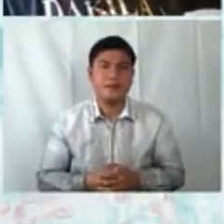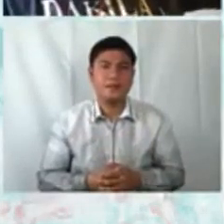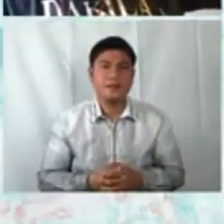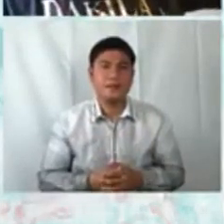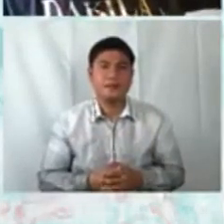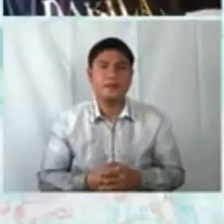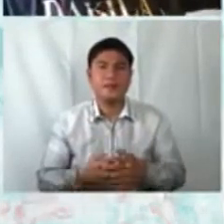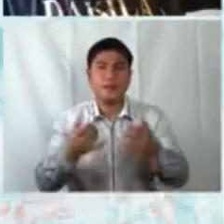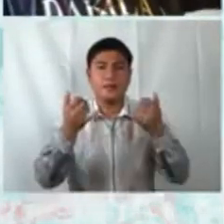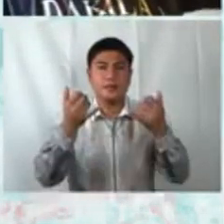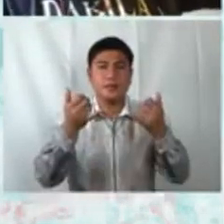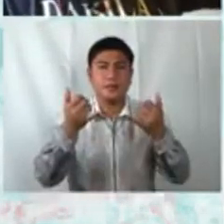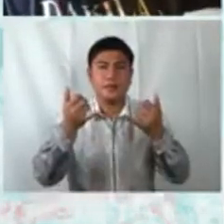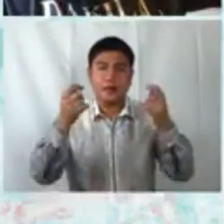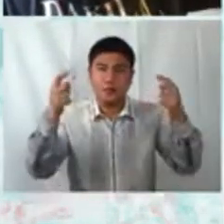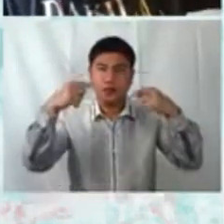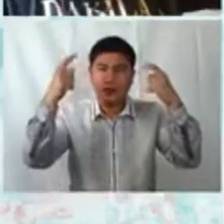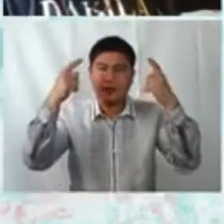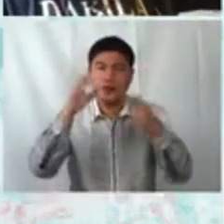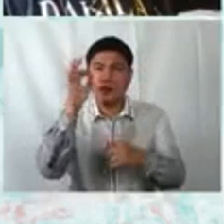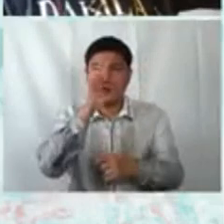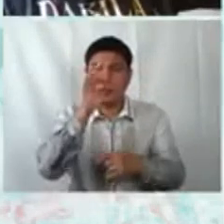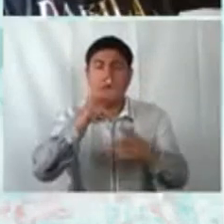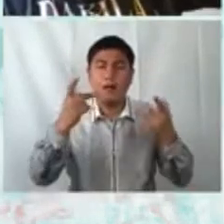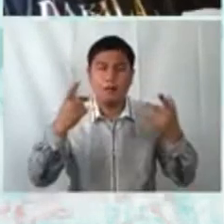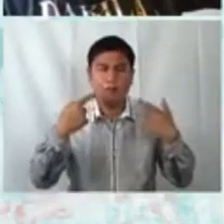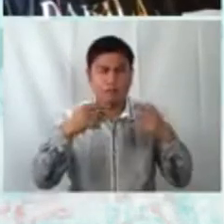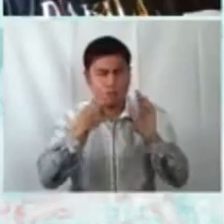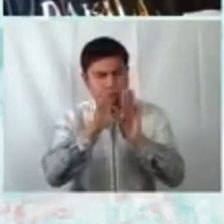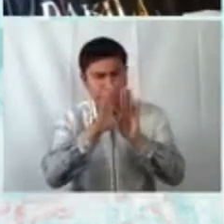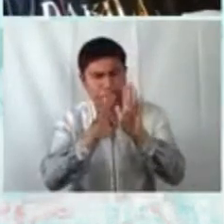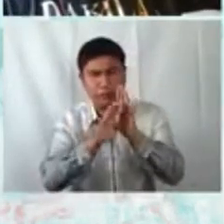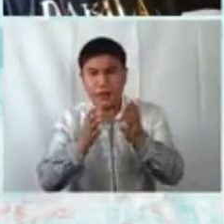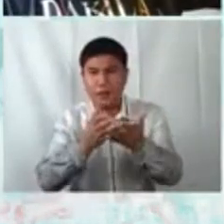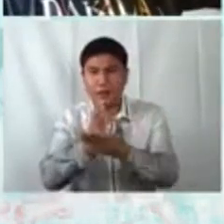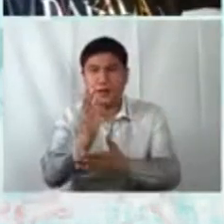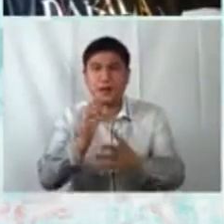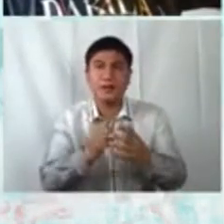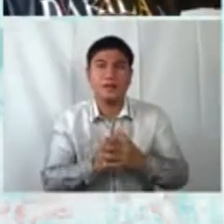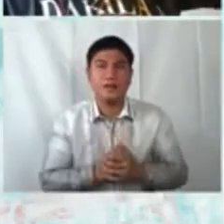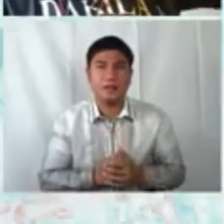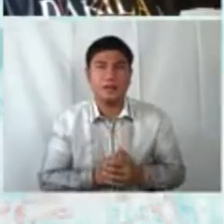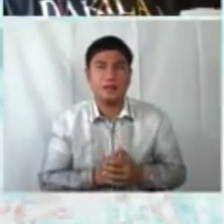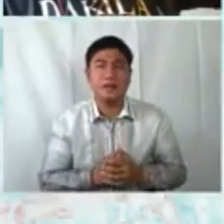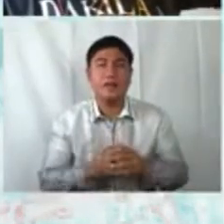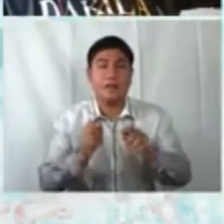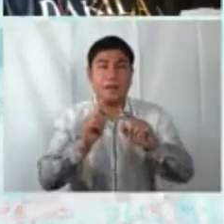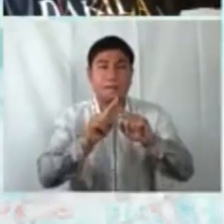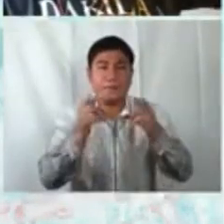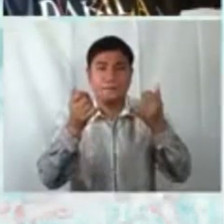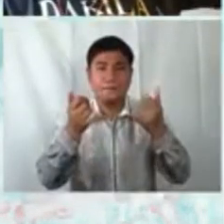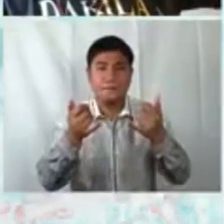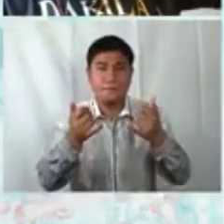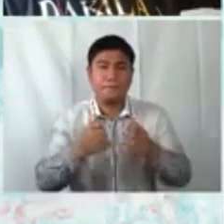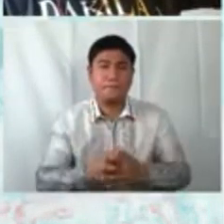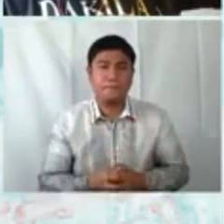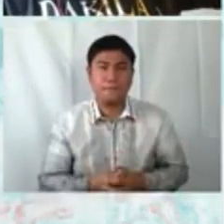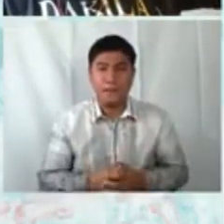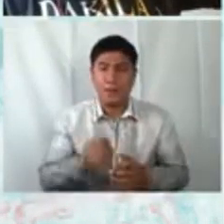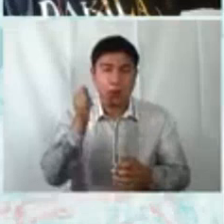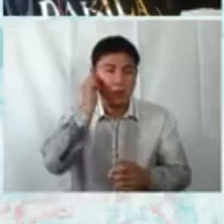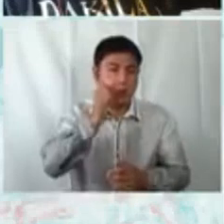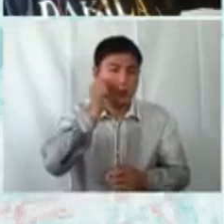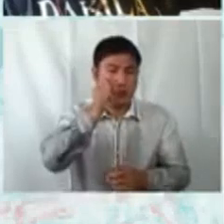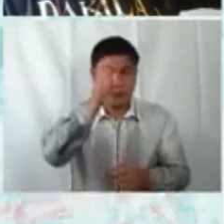achievement po yan ng Pilipino, may Bill of Rights po diyan, etc., etc. Pero tandaan po natin